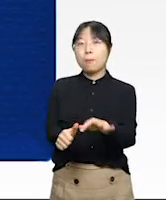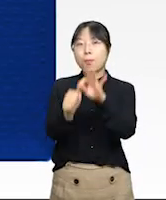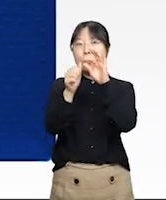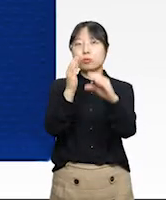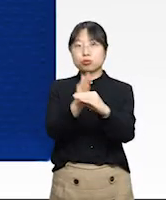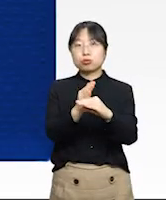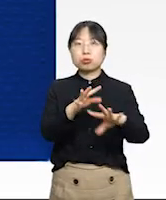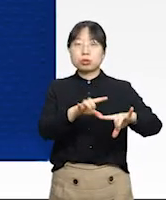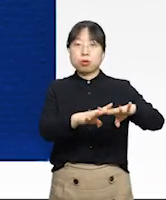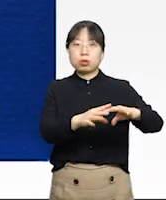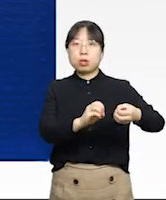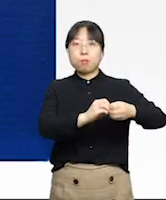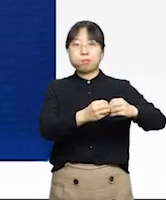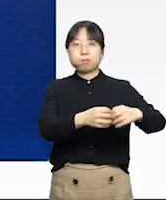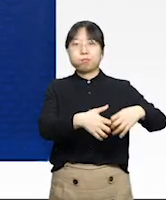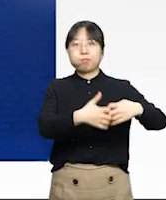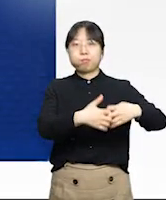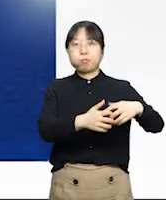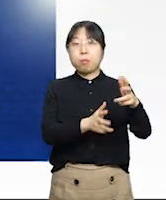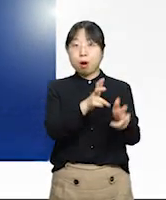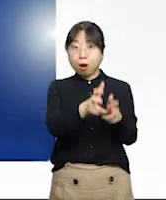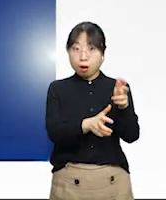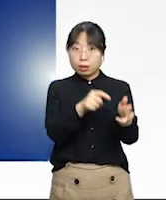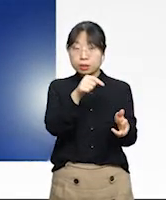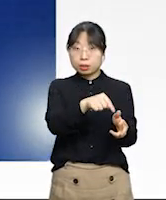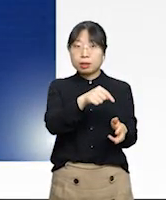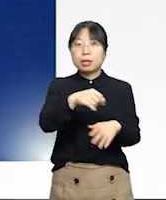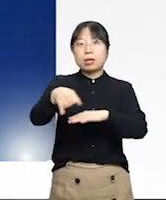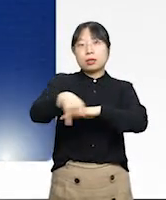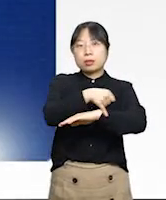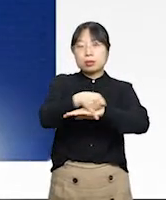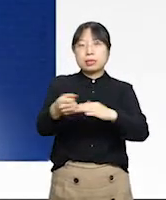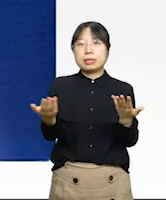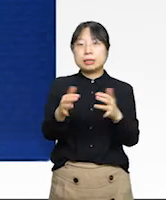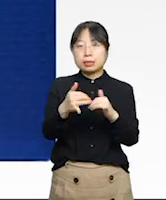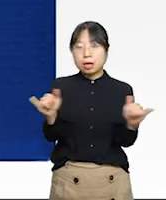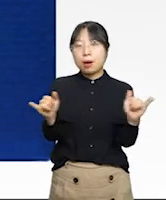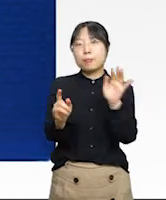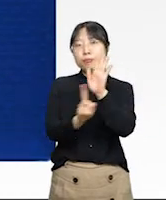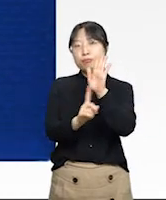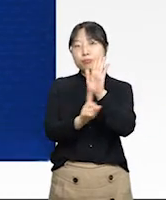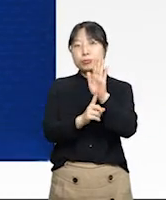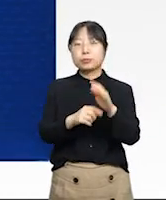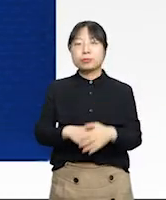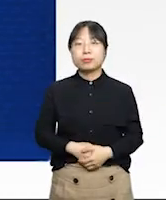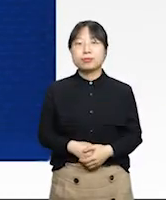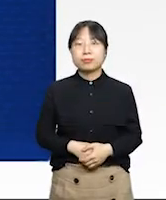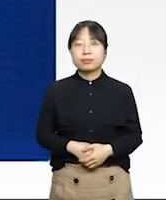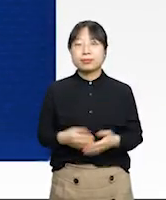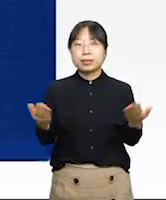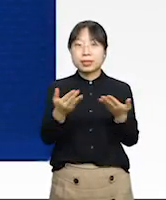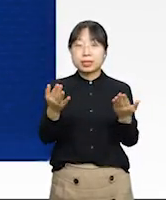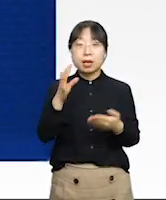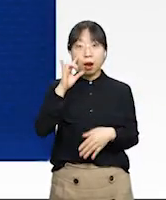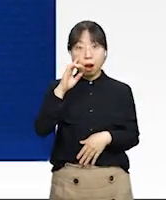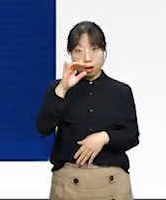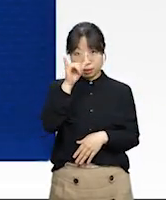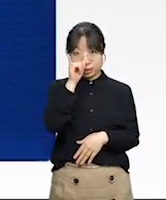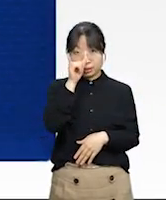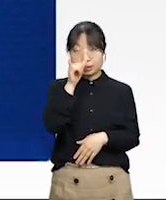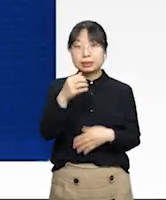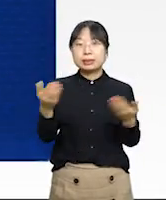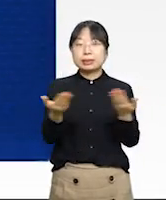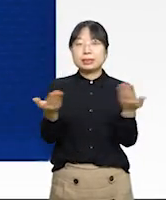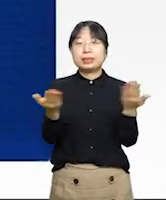제조기업인 FSNP플에서 소방전기 설계지원 종사자를 모집합니다. 구인 내용에 관심이 있으신